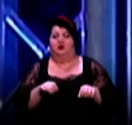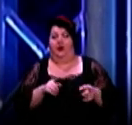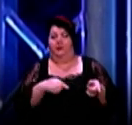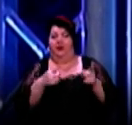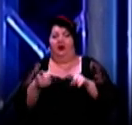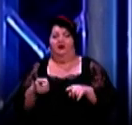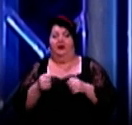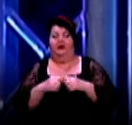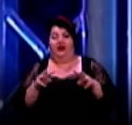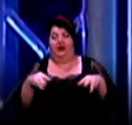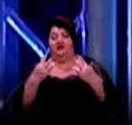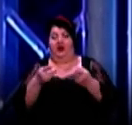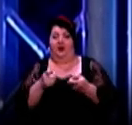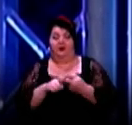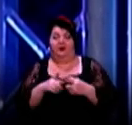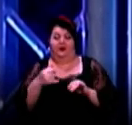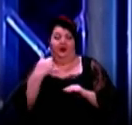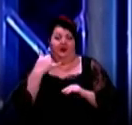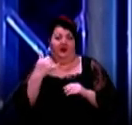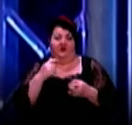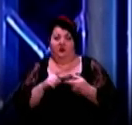перевести на скайп-зв'язок, на телефонний зв'язок.